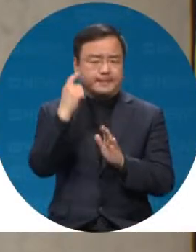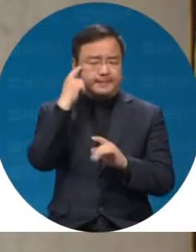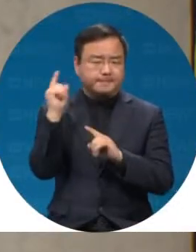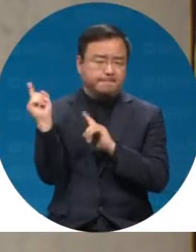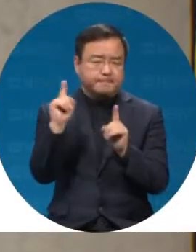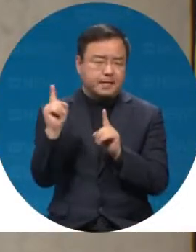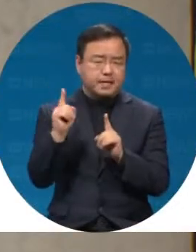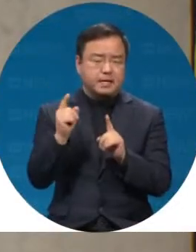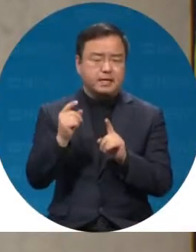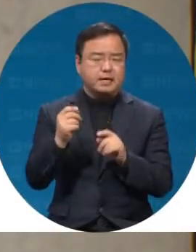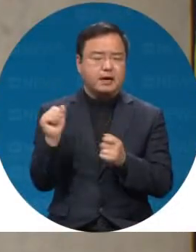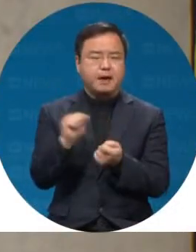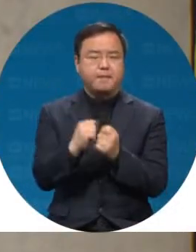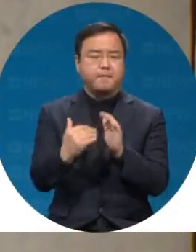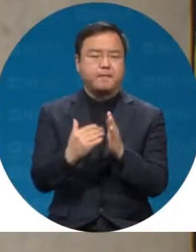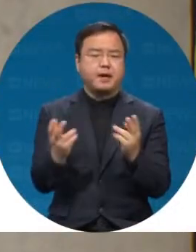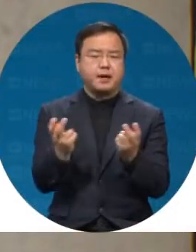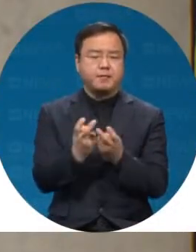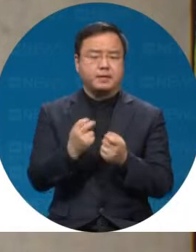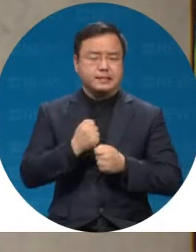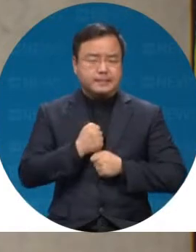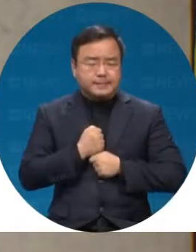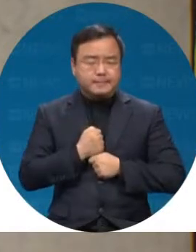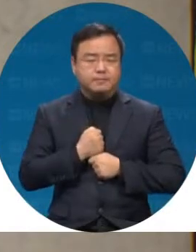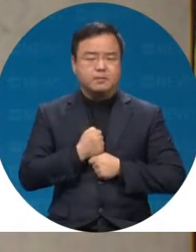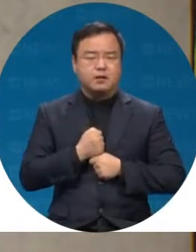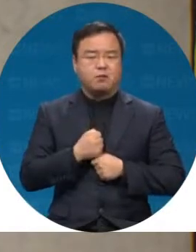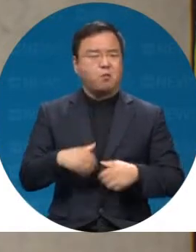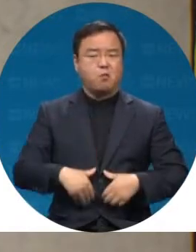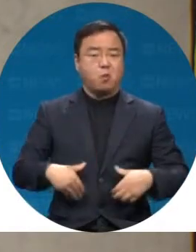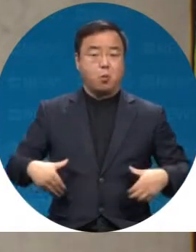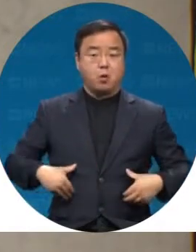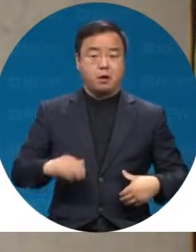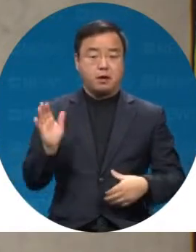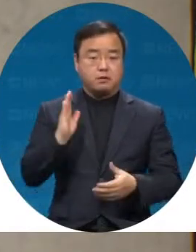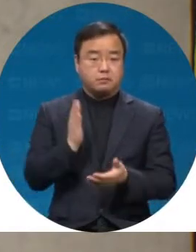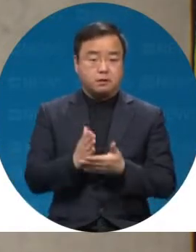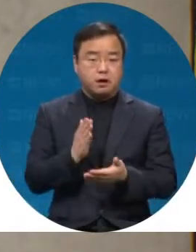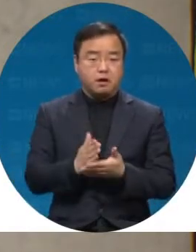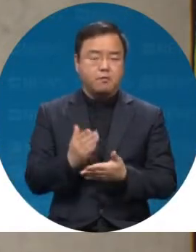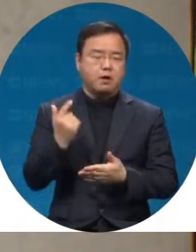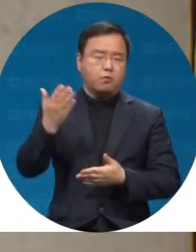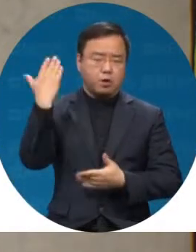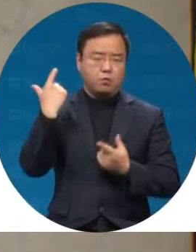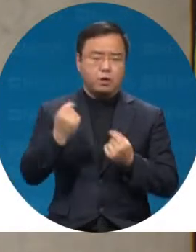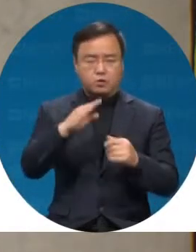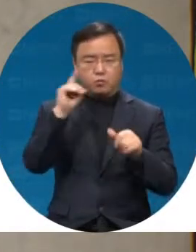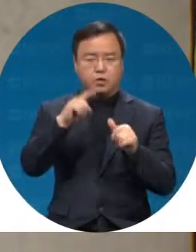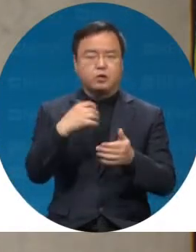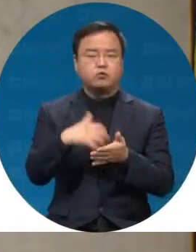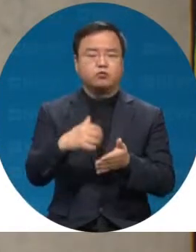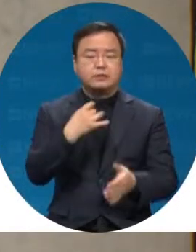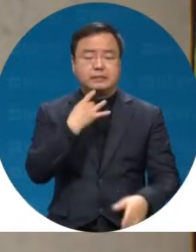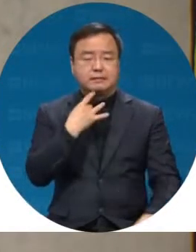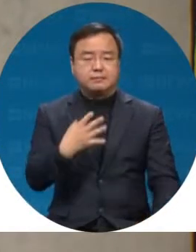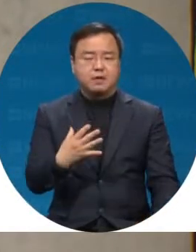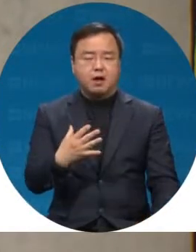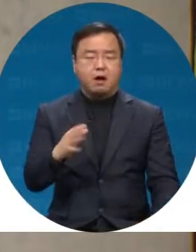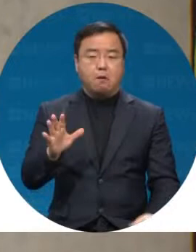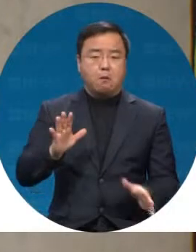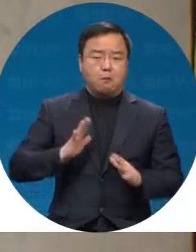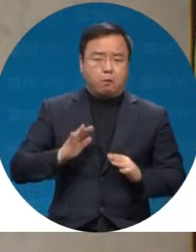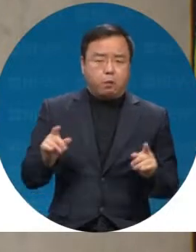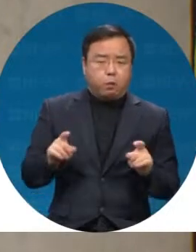방역수칙 이행이 느슨해져서는 안 되겠습니다만 각오와 같이 확진자 수만 가지고 지나친